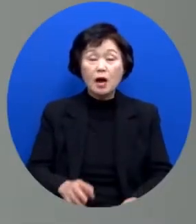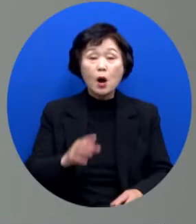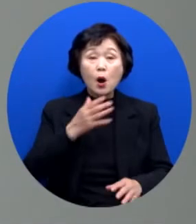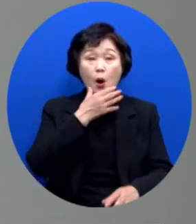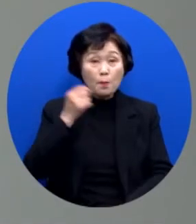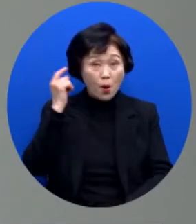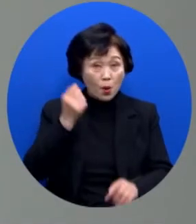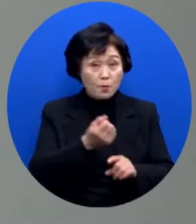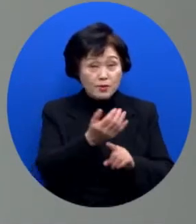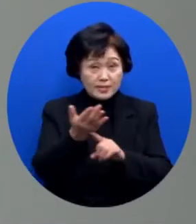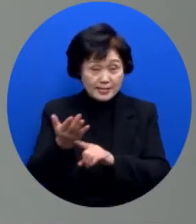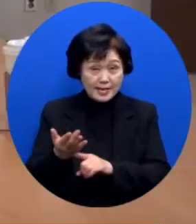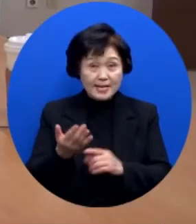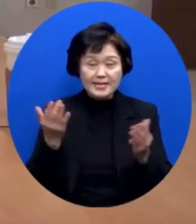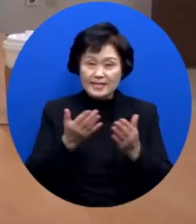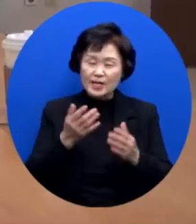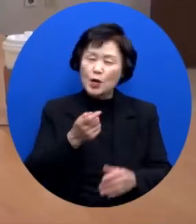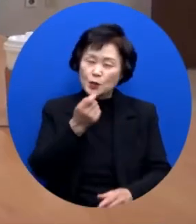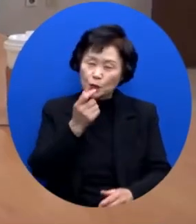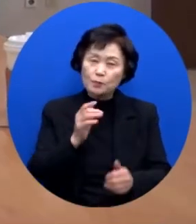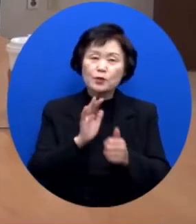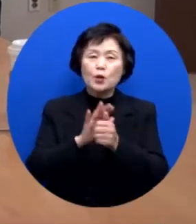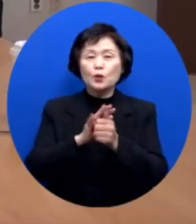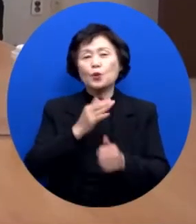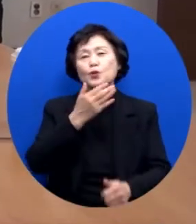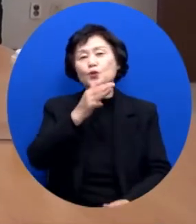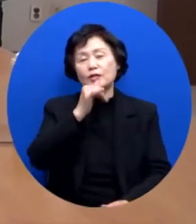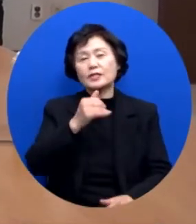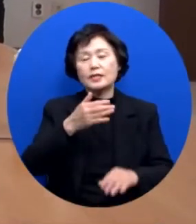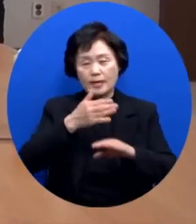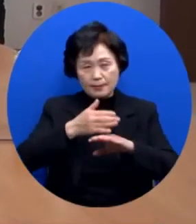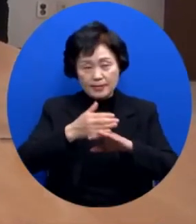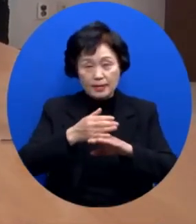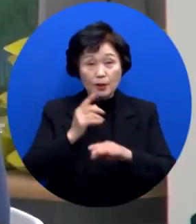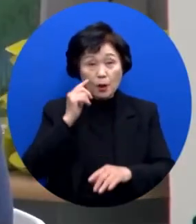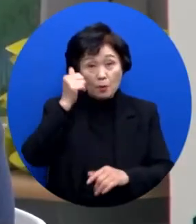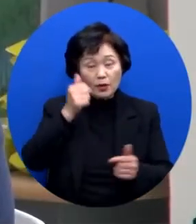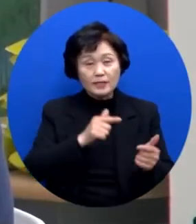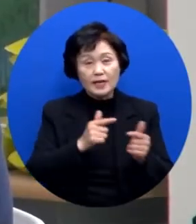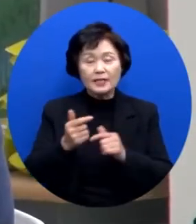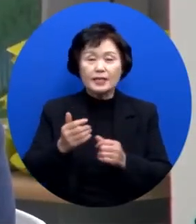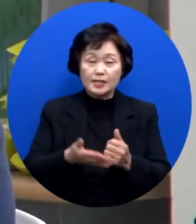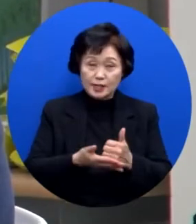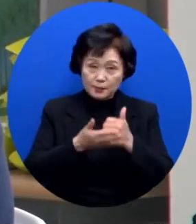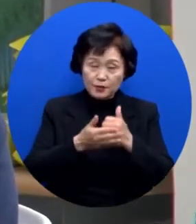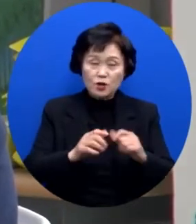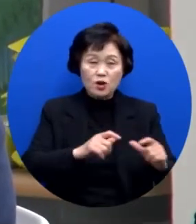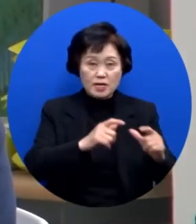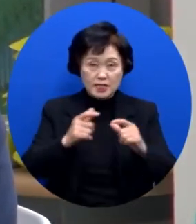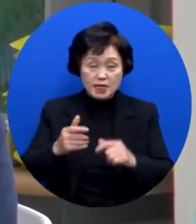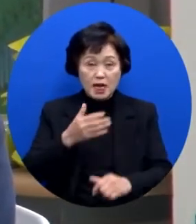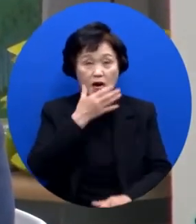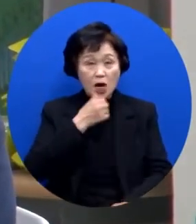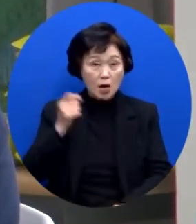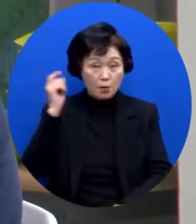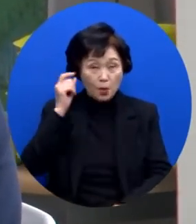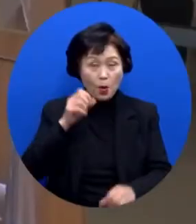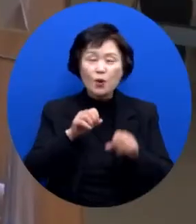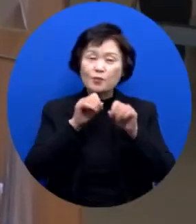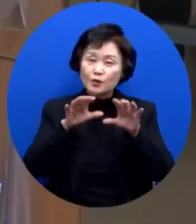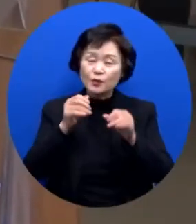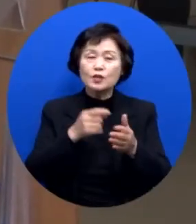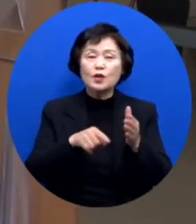전하는 일에 조금이라도 도움이 될 수 있어 감사하다 면서 목회자를 섬기고 지역을 복음화 하는 일에 보탬이 되겠다 고